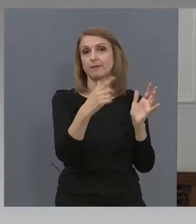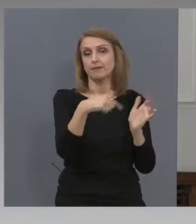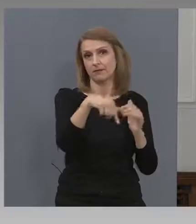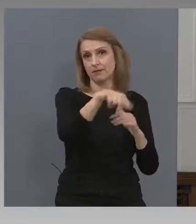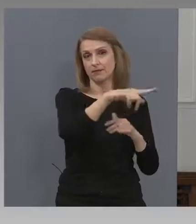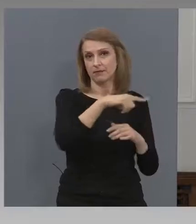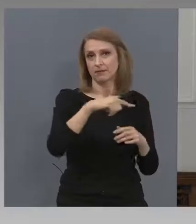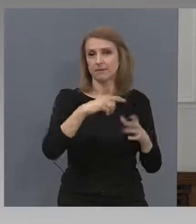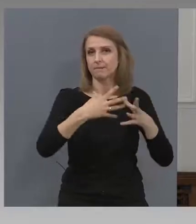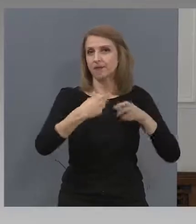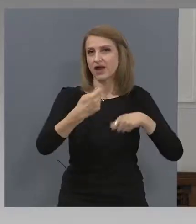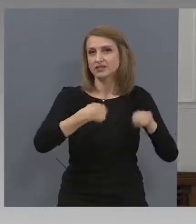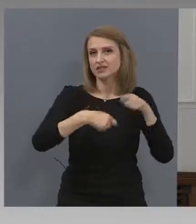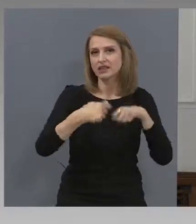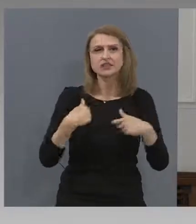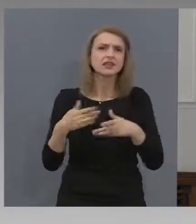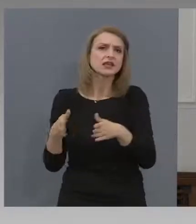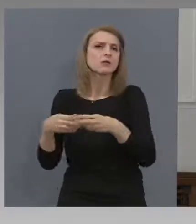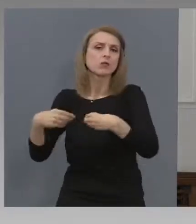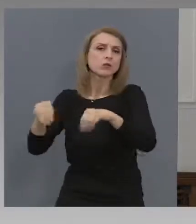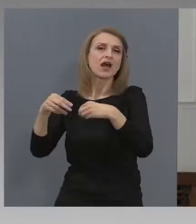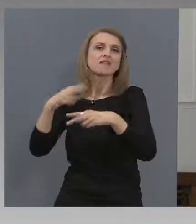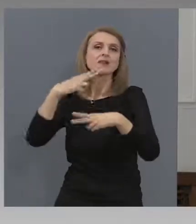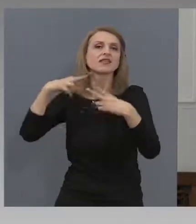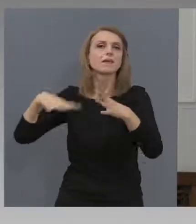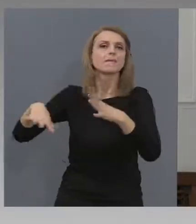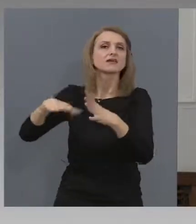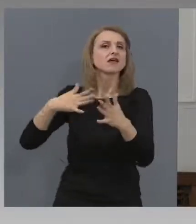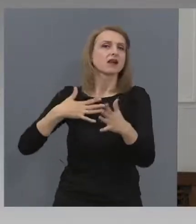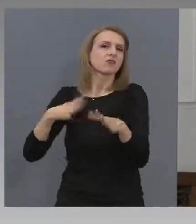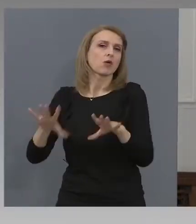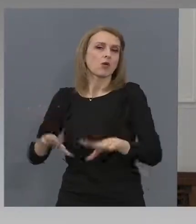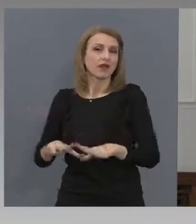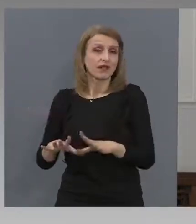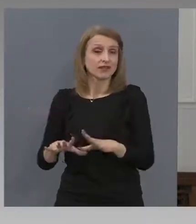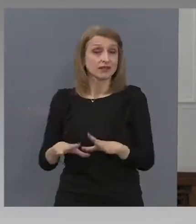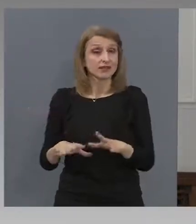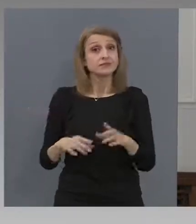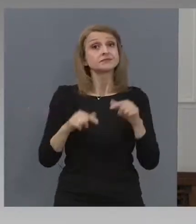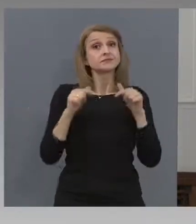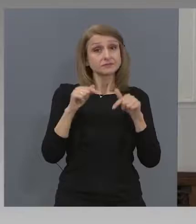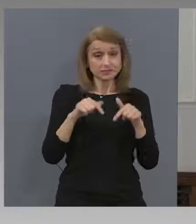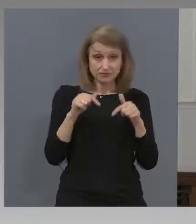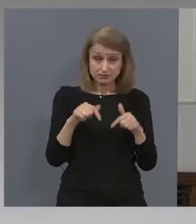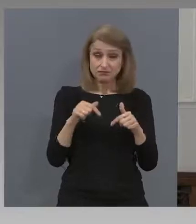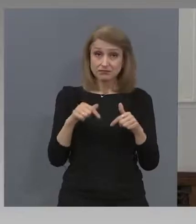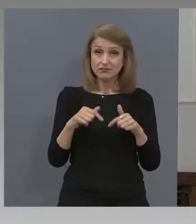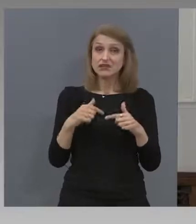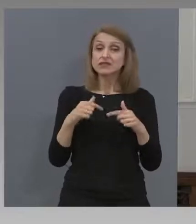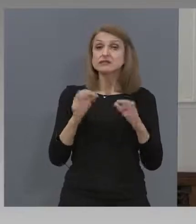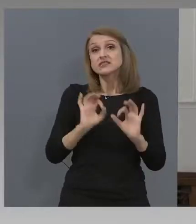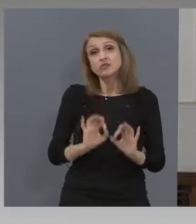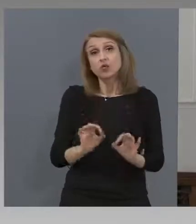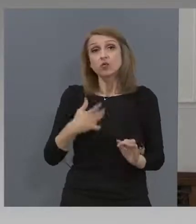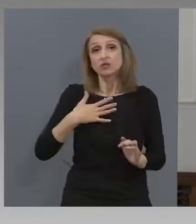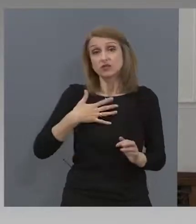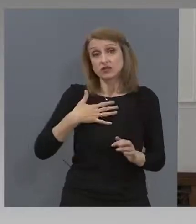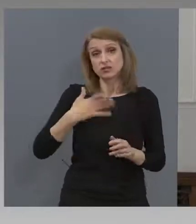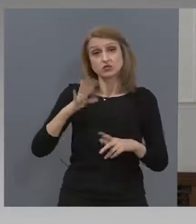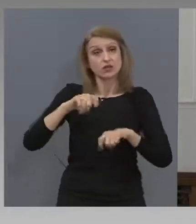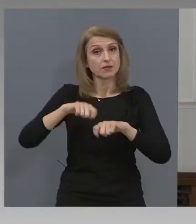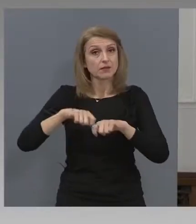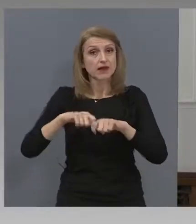сложна механика, за която ние говорим, която сега, разбира се, задачата е да я опростим. Със сигурност ние ще